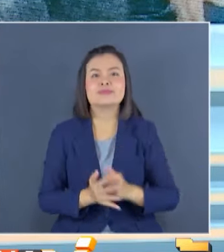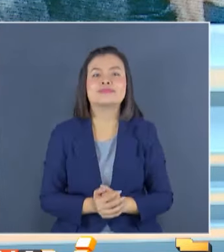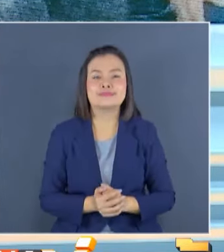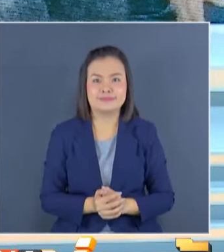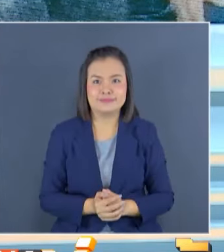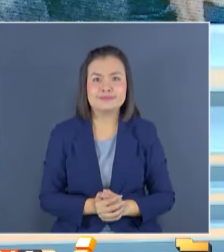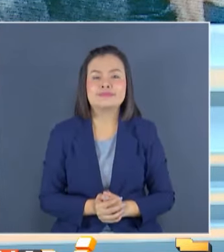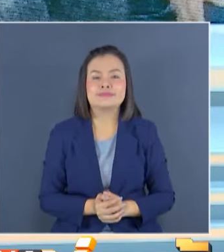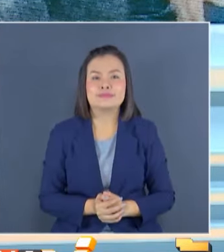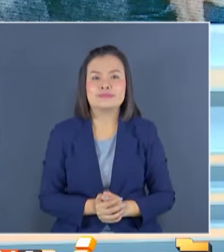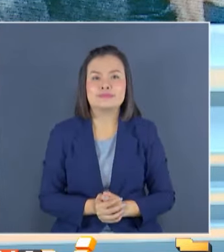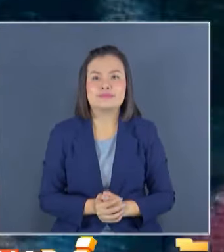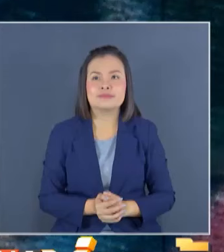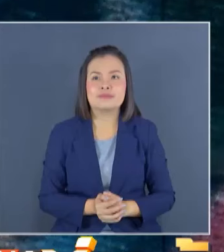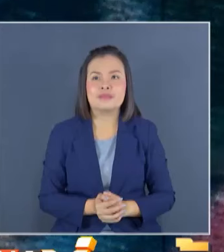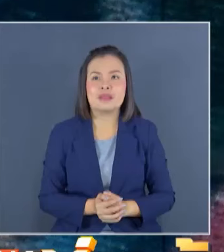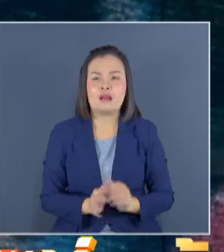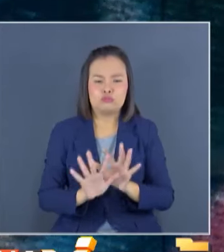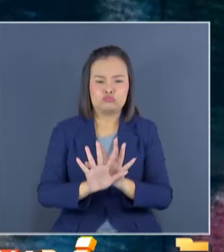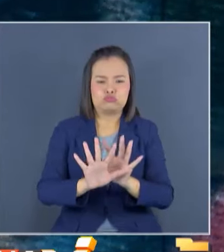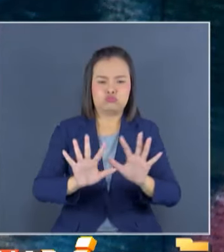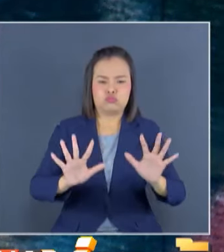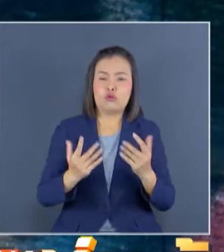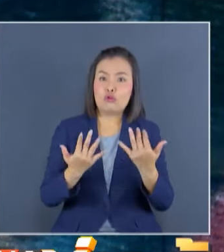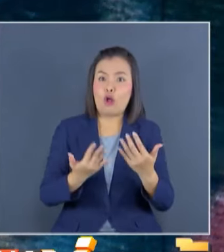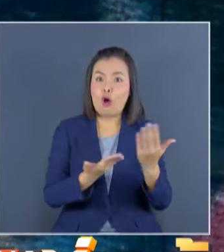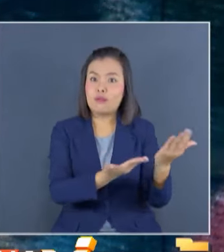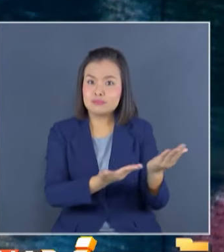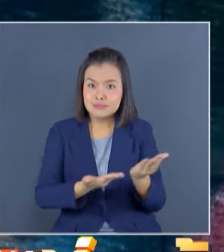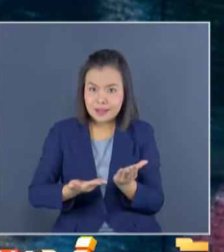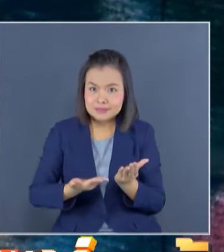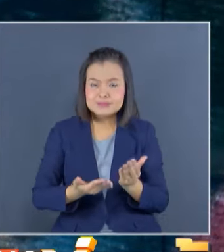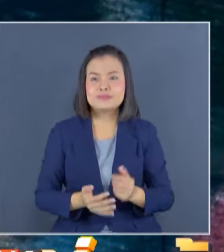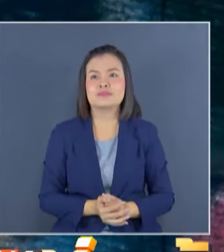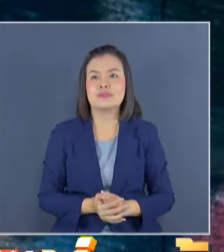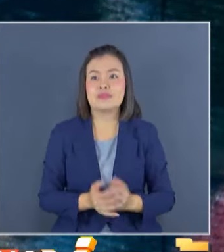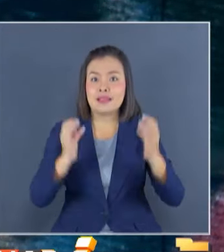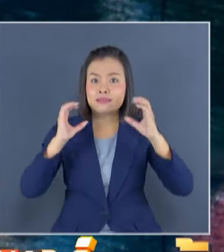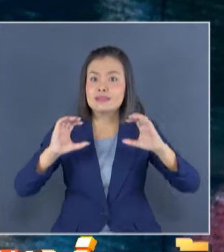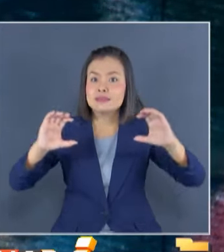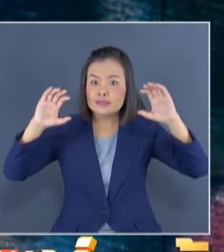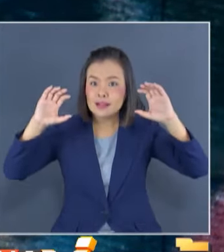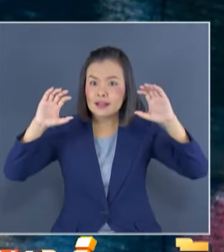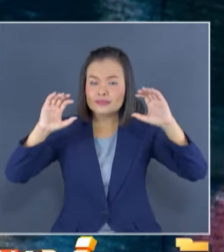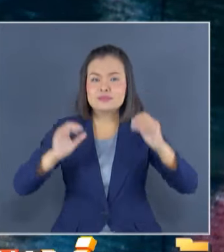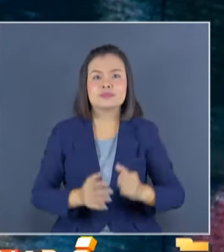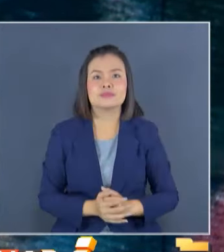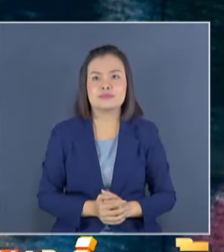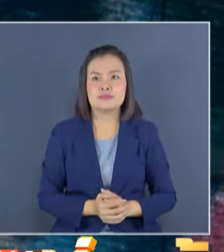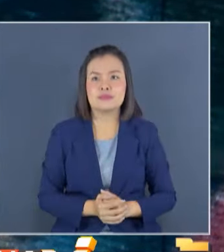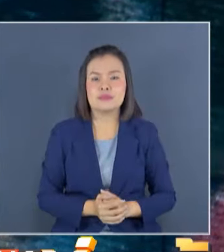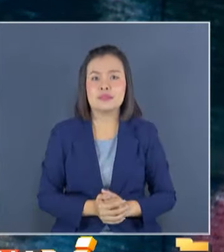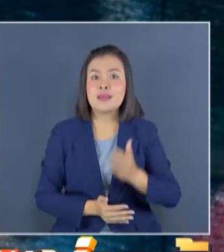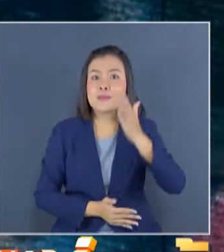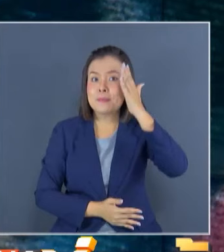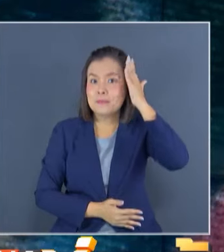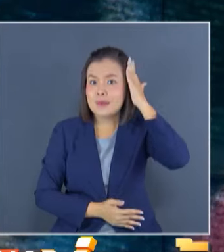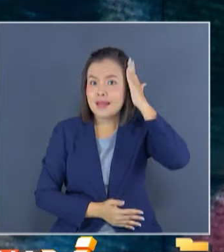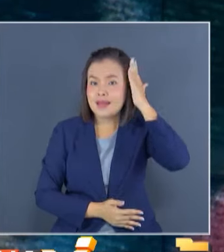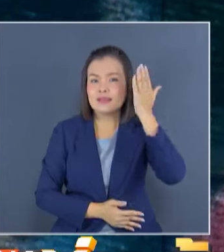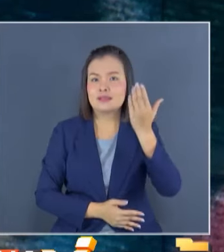ว่ามีคนมาให้การต้อนรับเพียบฮะและก็มีข้าราชการฮะอย่างเช่นร้อยเอกธรรมนัสพรหมเผ่